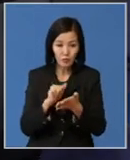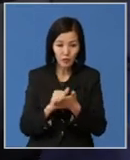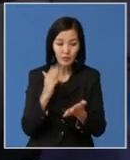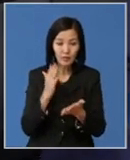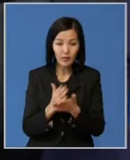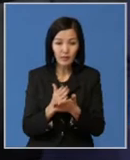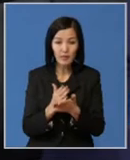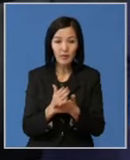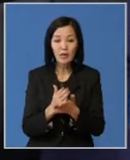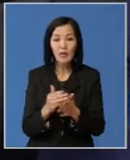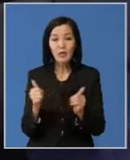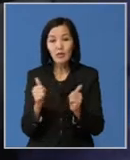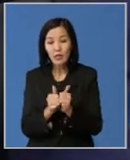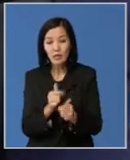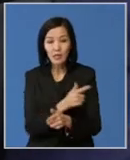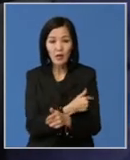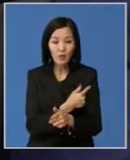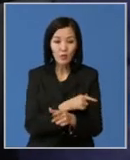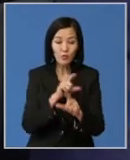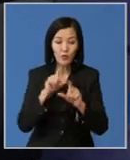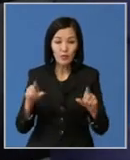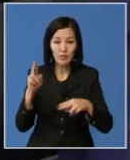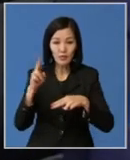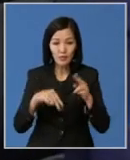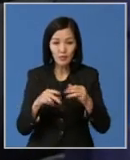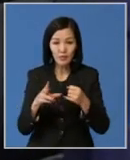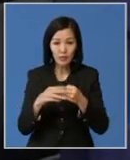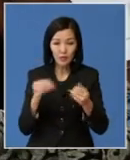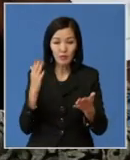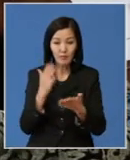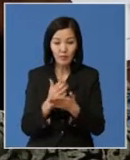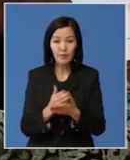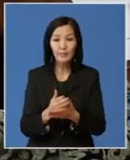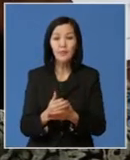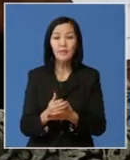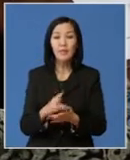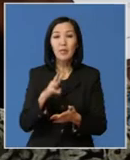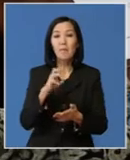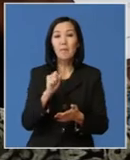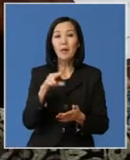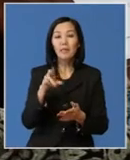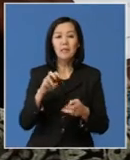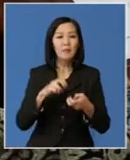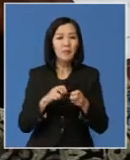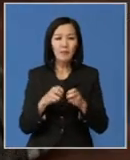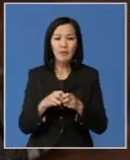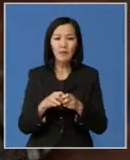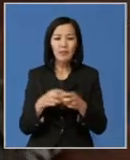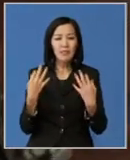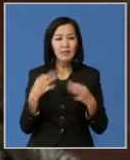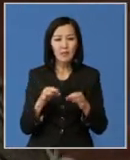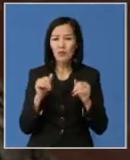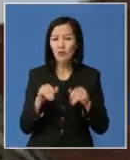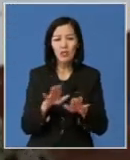жаңағы аурухана салуға өзгерде жеріміздің резерві бар. Қысқасы Мадинаның мәселесі әзірге ашық. Сот